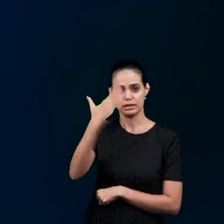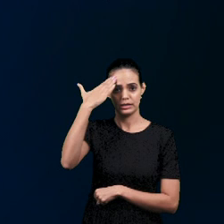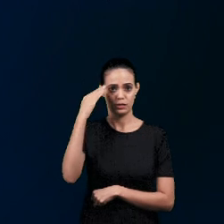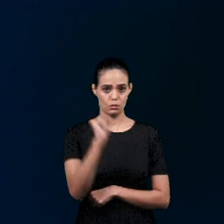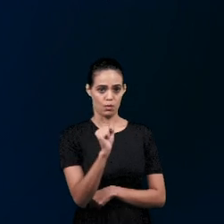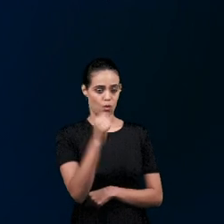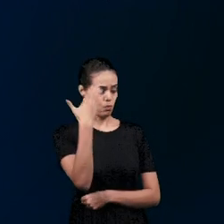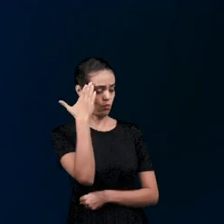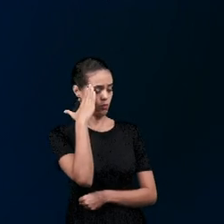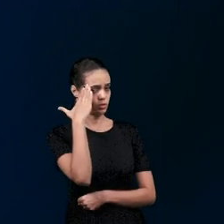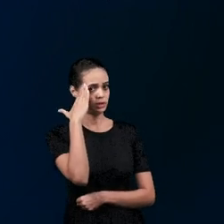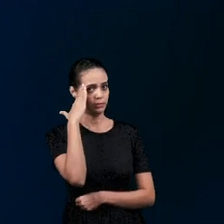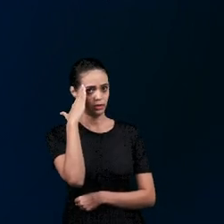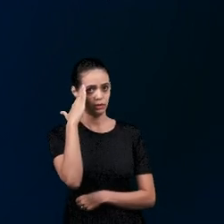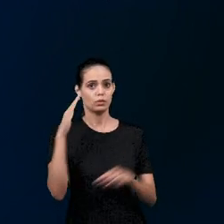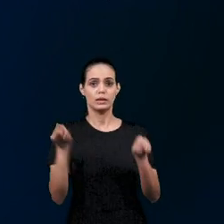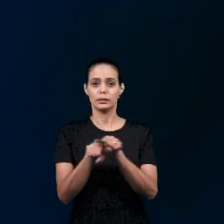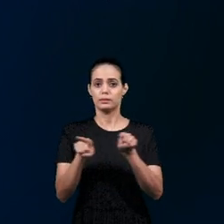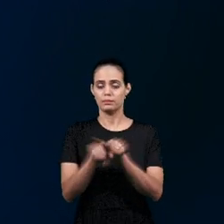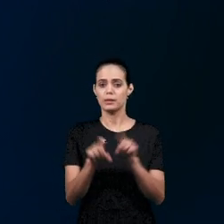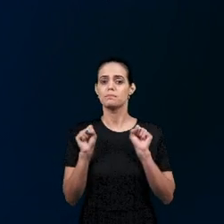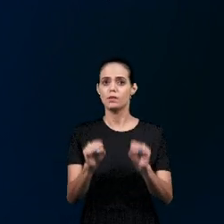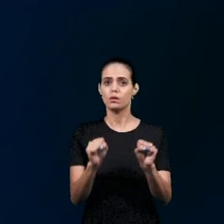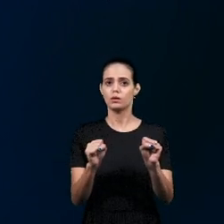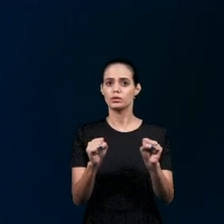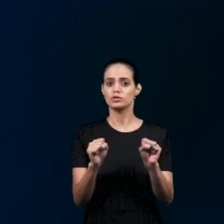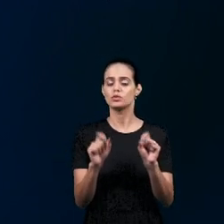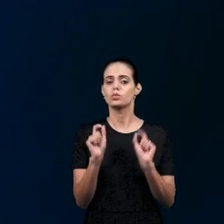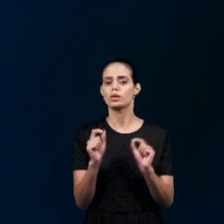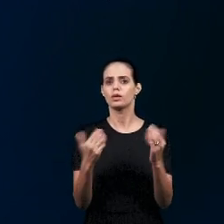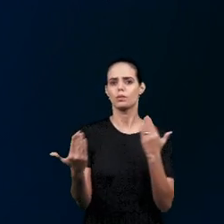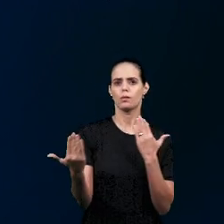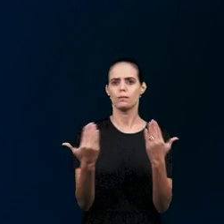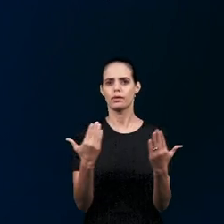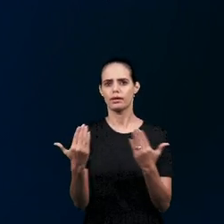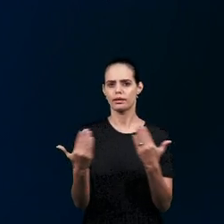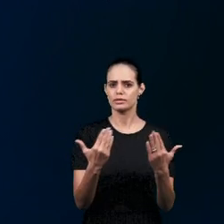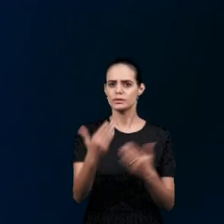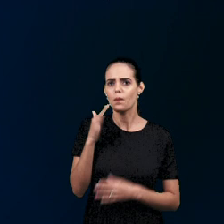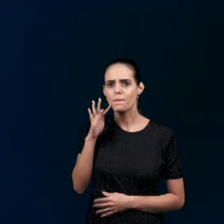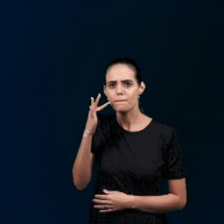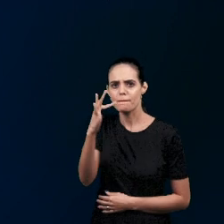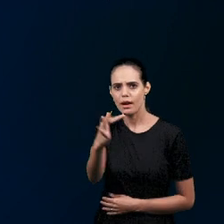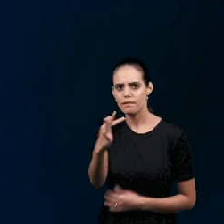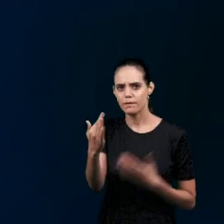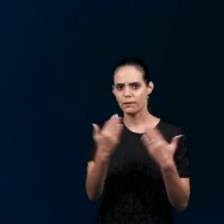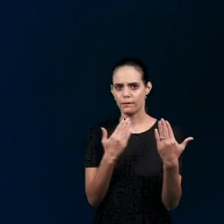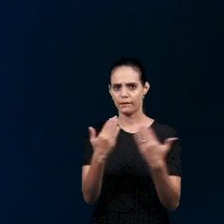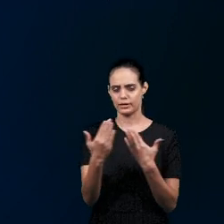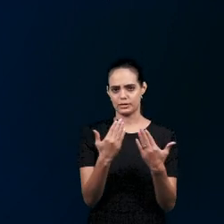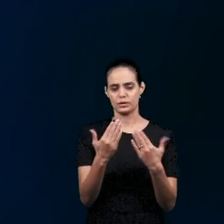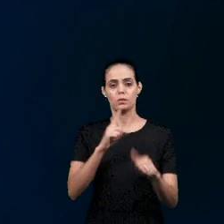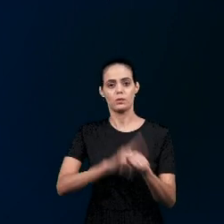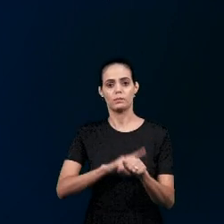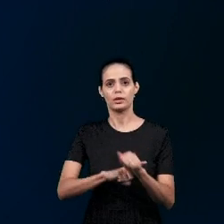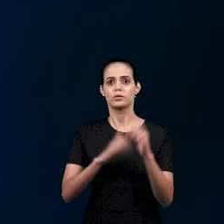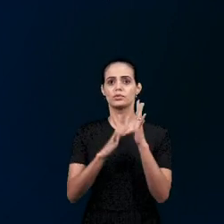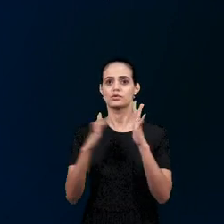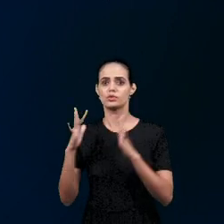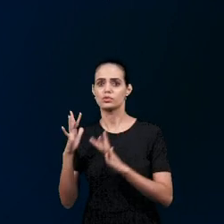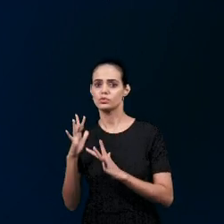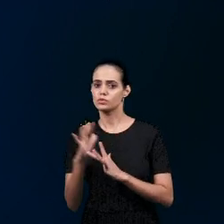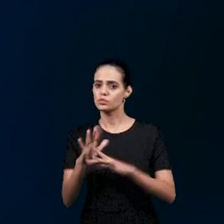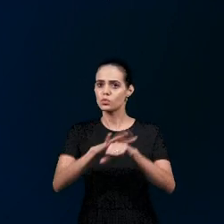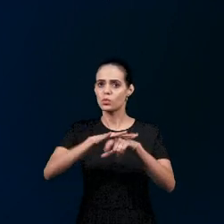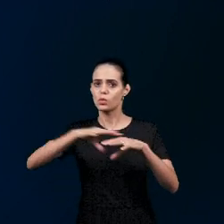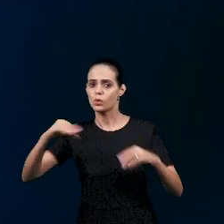une comparaison avec Jésus. Quand il guérissait, il disait « Va et ne pêche plus ». Aujourd'hui, nous allons